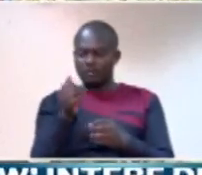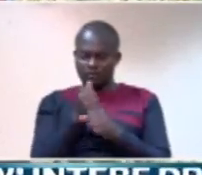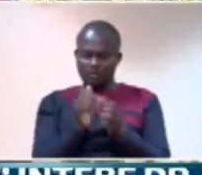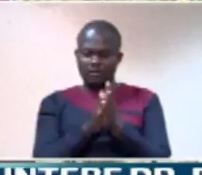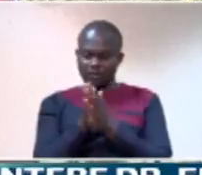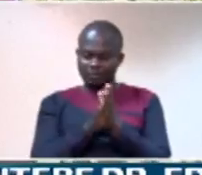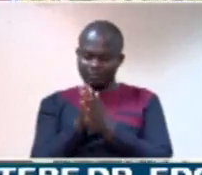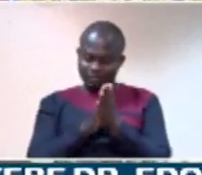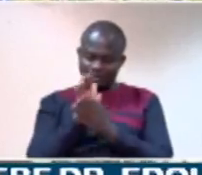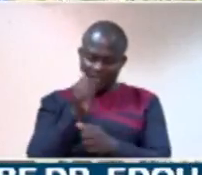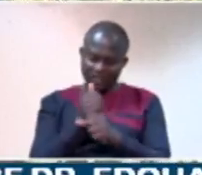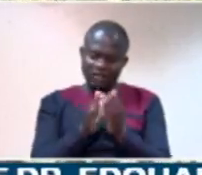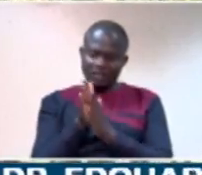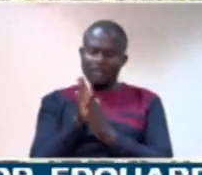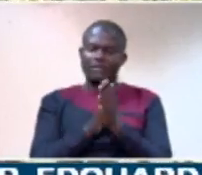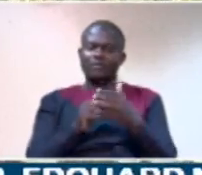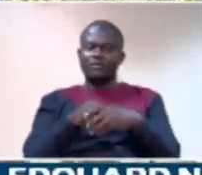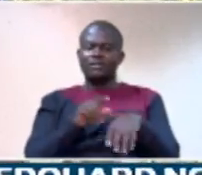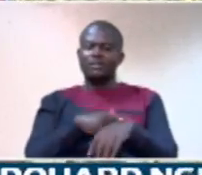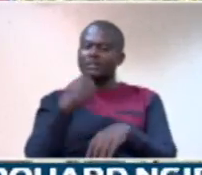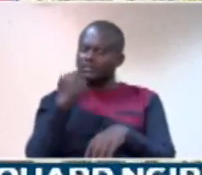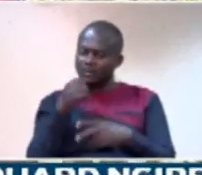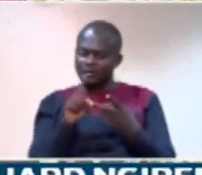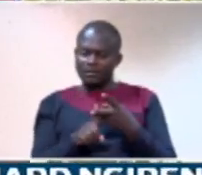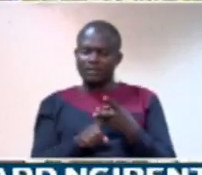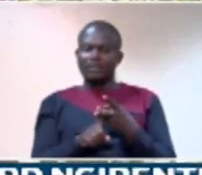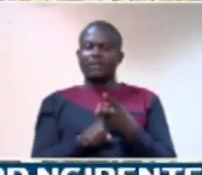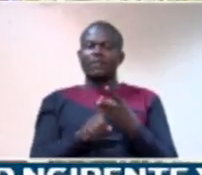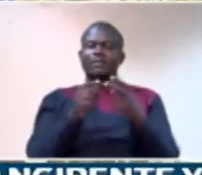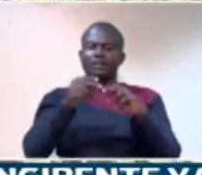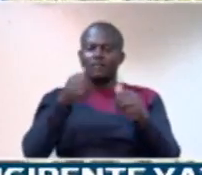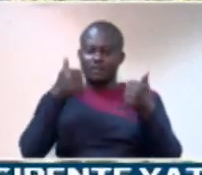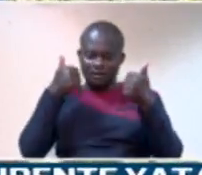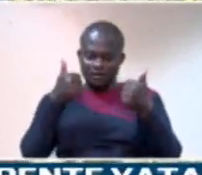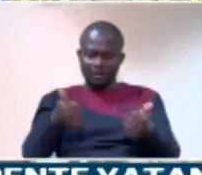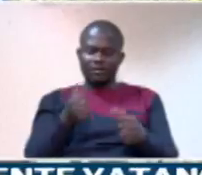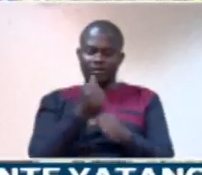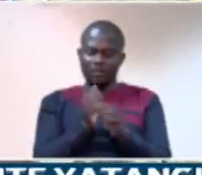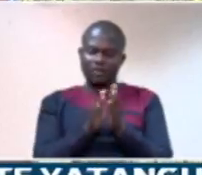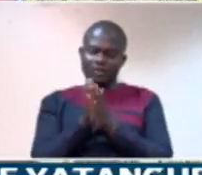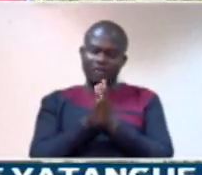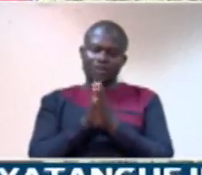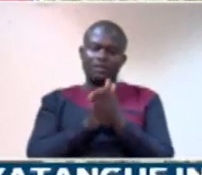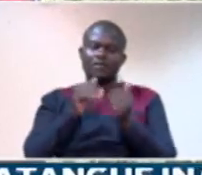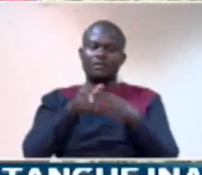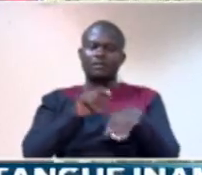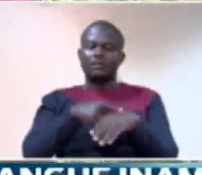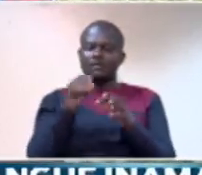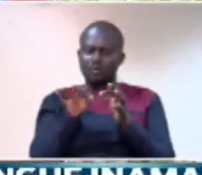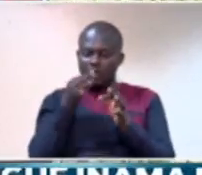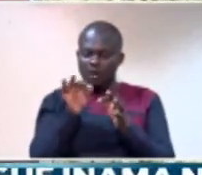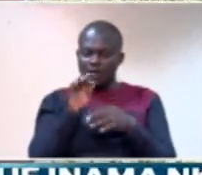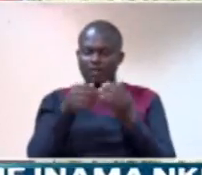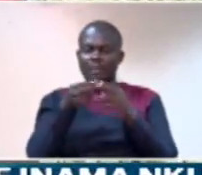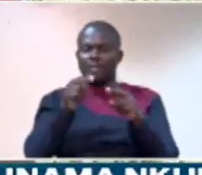umurava. Dukorana umurava ku isezo y'ibigori, isezo y'ibigori ikagenda neza, tugakorana umurava ku isezo